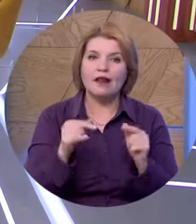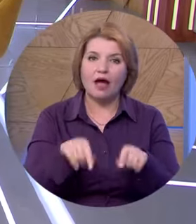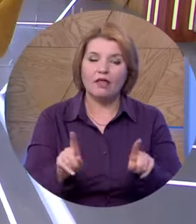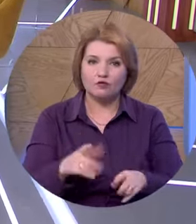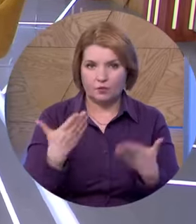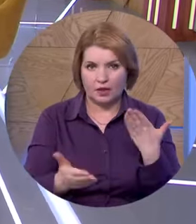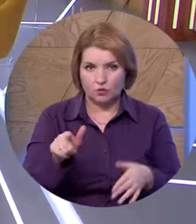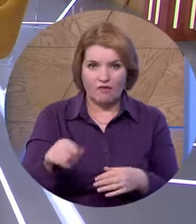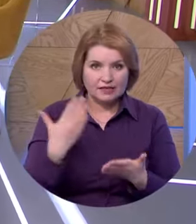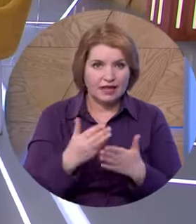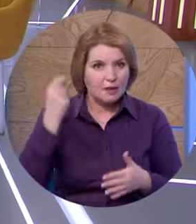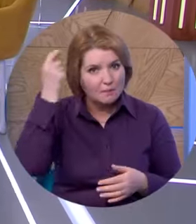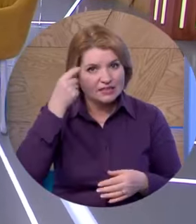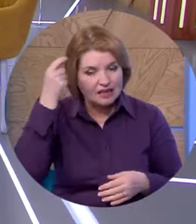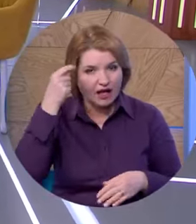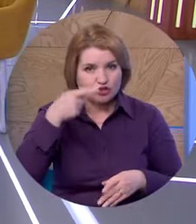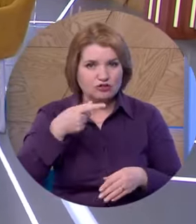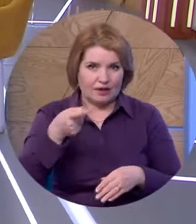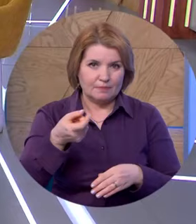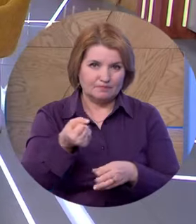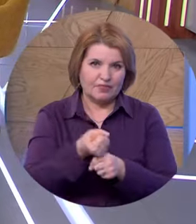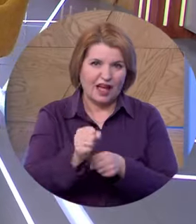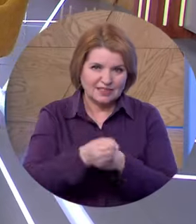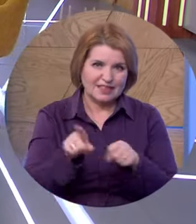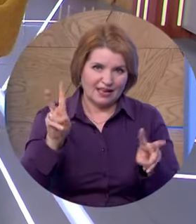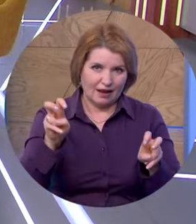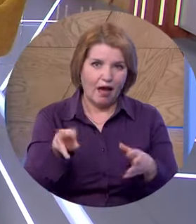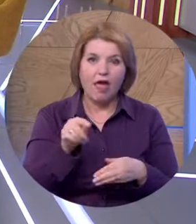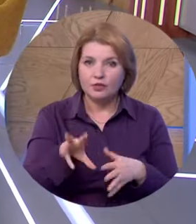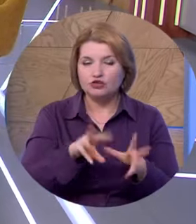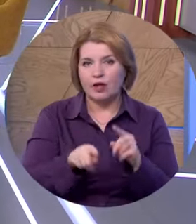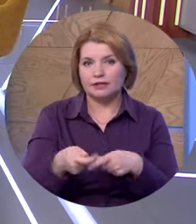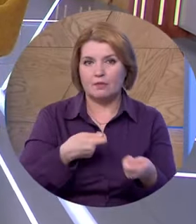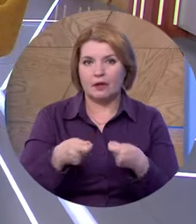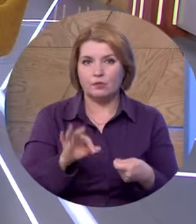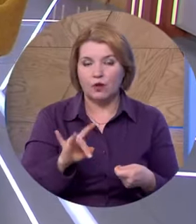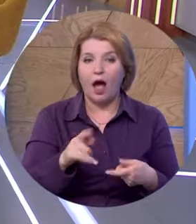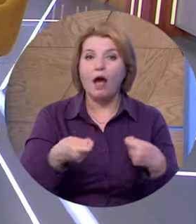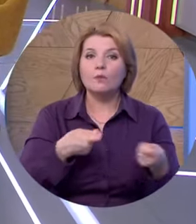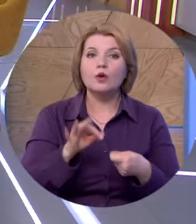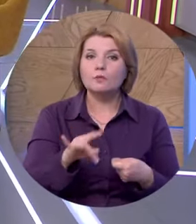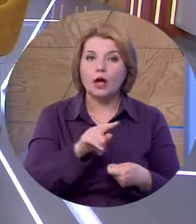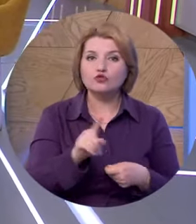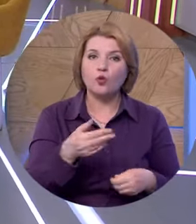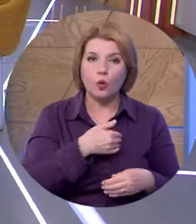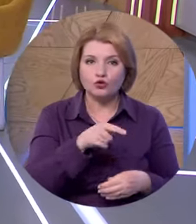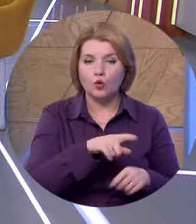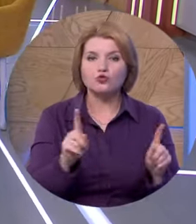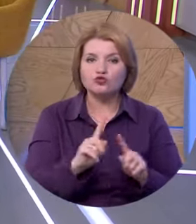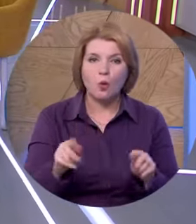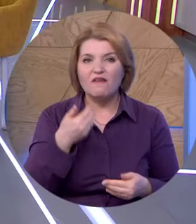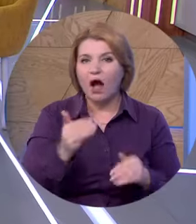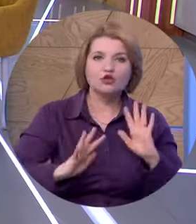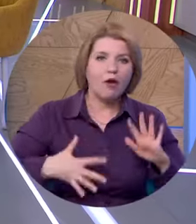о психологическом насилии, это манипуляция. Человек, задача любого манипулятора – это вывести нас, по сути, из равновесия. Это воздействует на наши чувства и